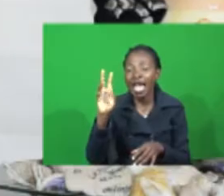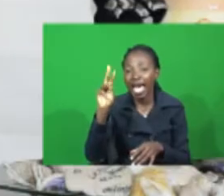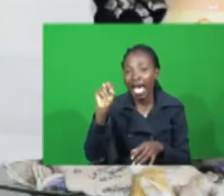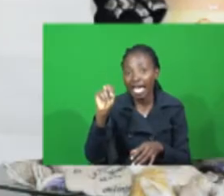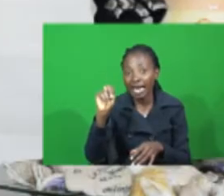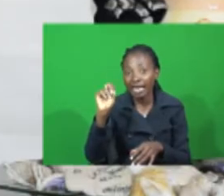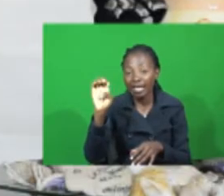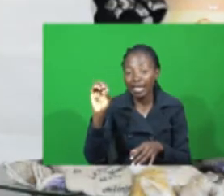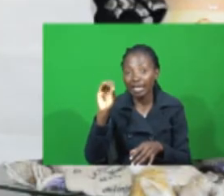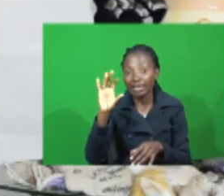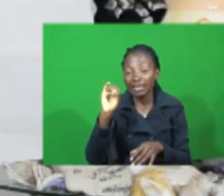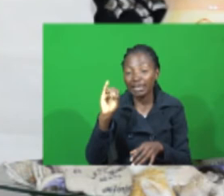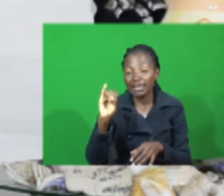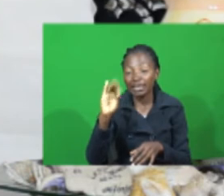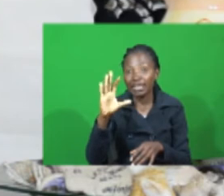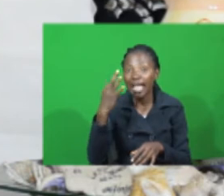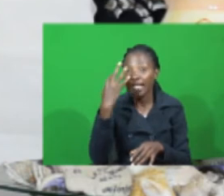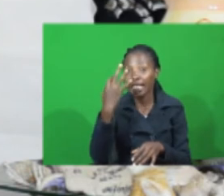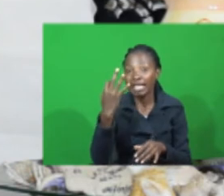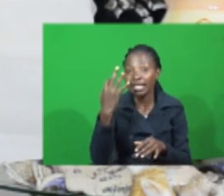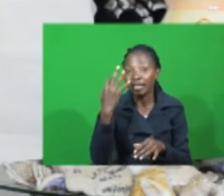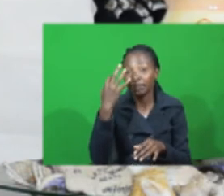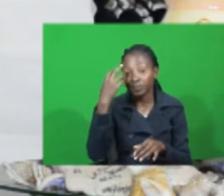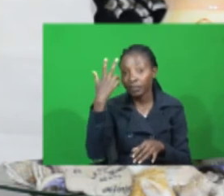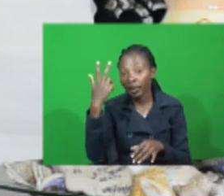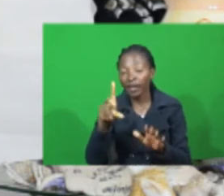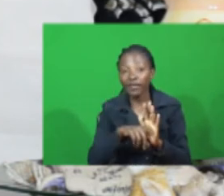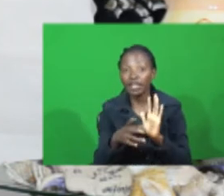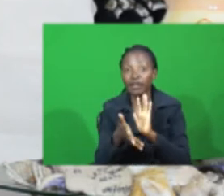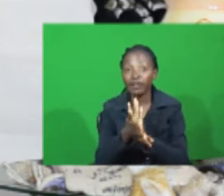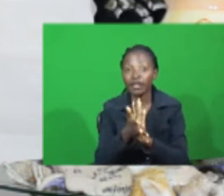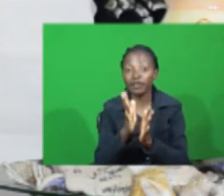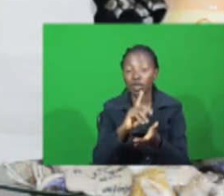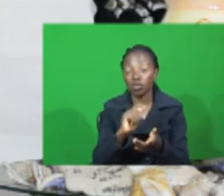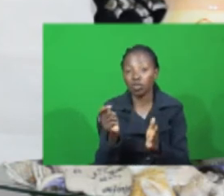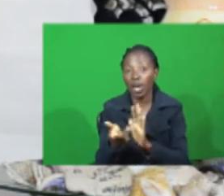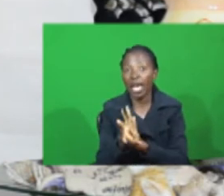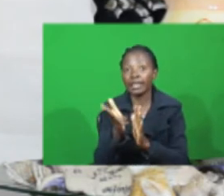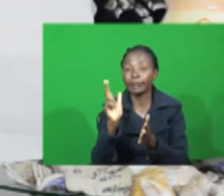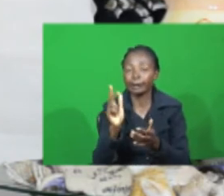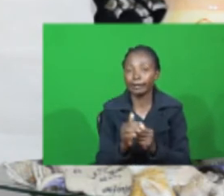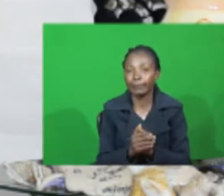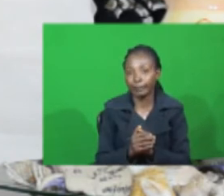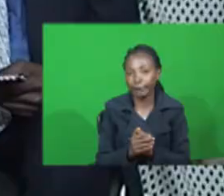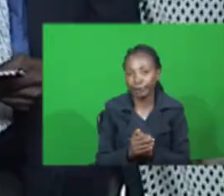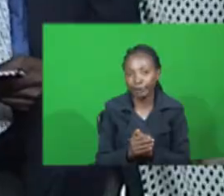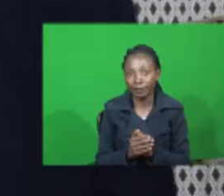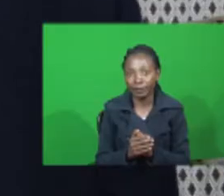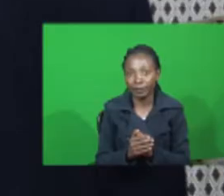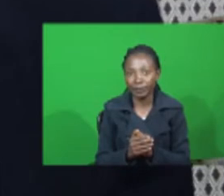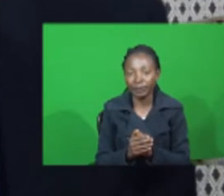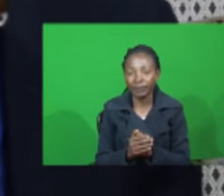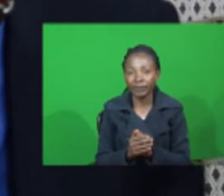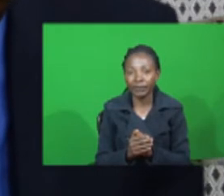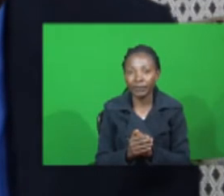38. Mufundisi vaakuverenga kubva pavhesi ya15 vosvika pavhesi ya18. Tinzwe kuti nyaya iyi inofamba sei. Genesis